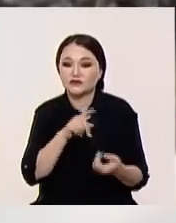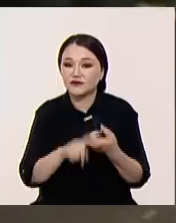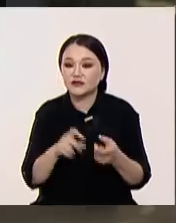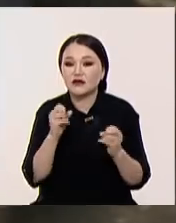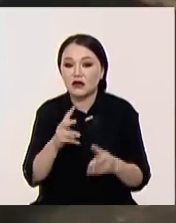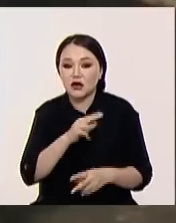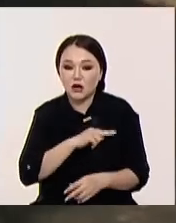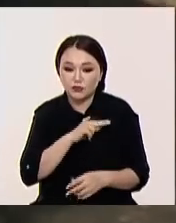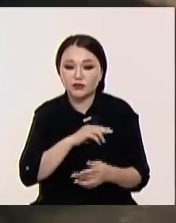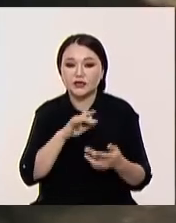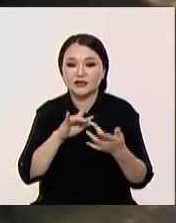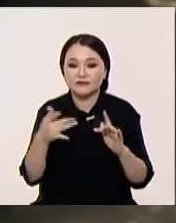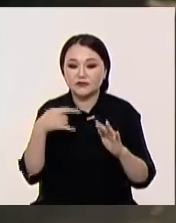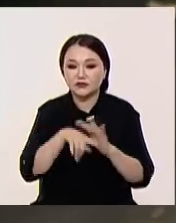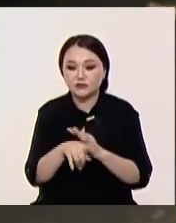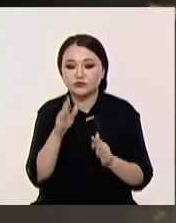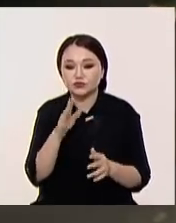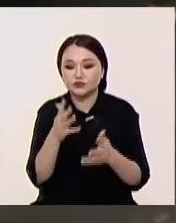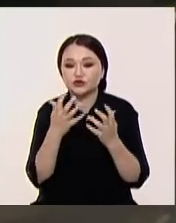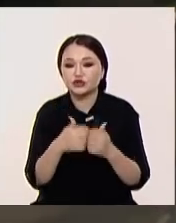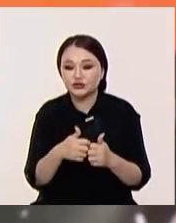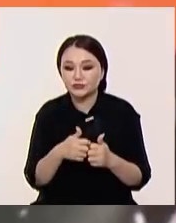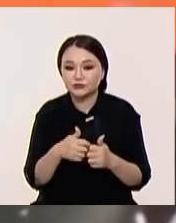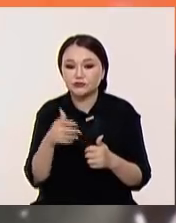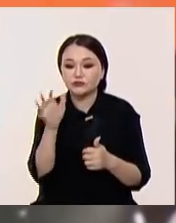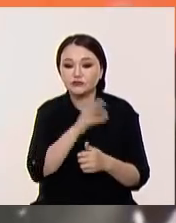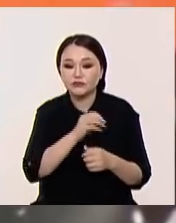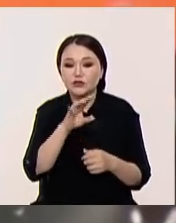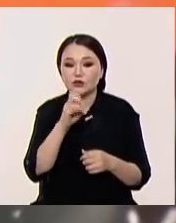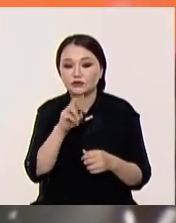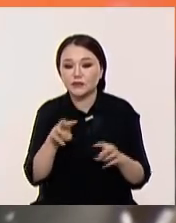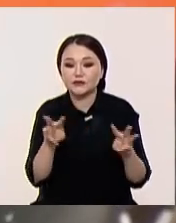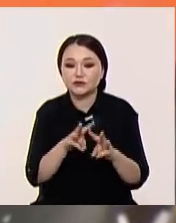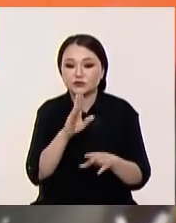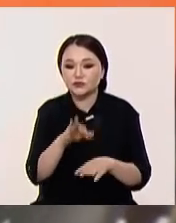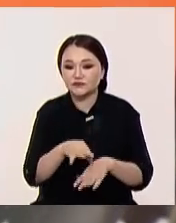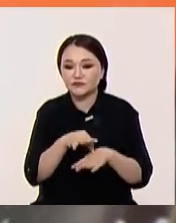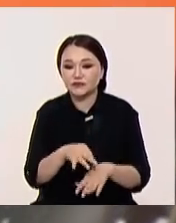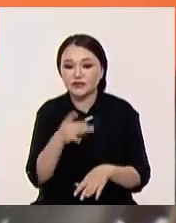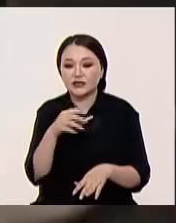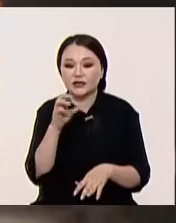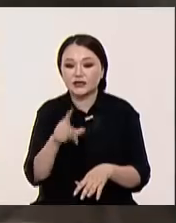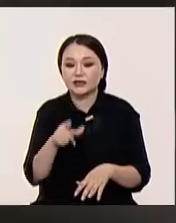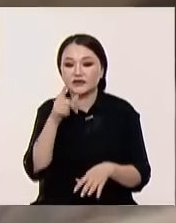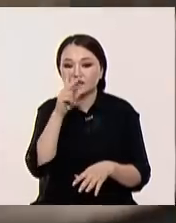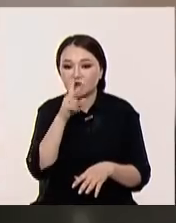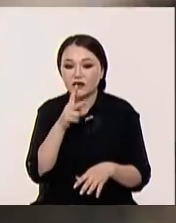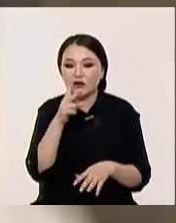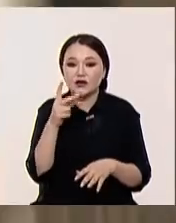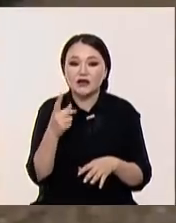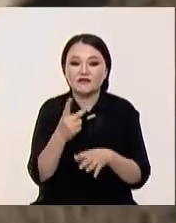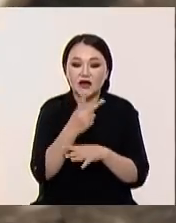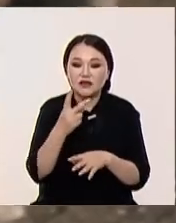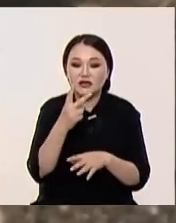желі арқылы да анықталатын болады. Оны индустрия министрлігі жүргізеді. Әдістеме бойынша рейтинг жылына 2 рет бірінші және